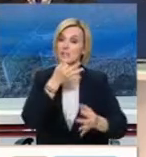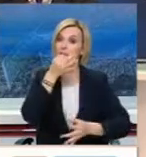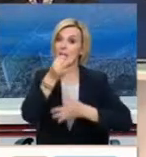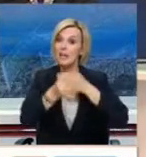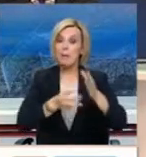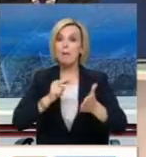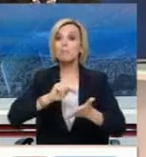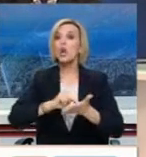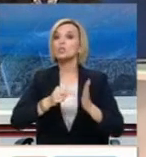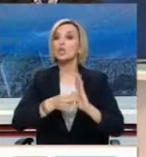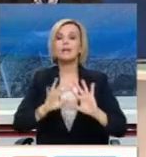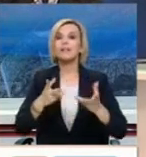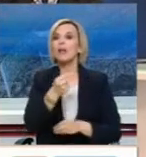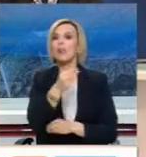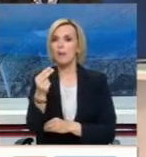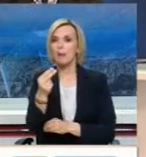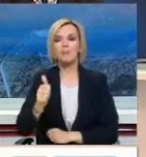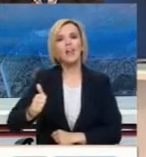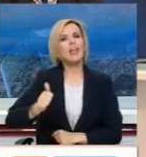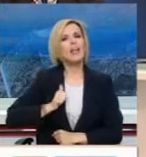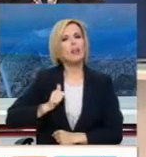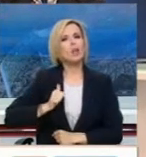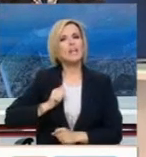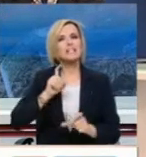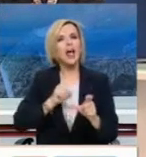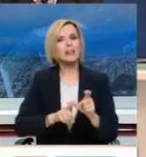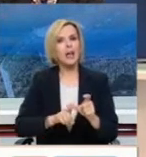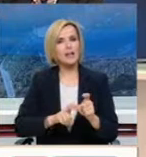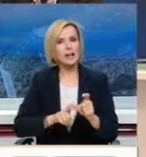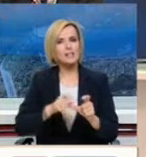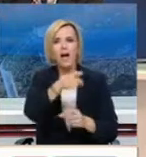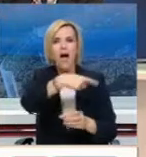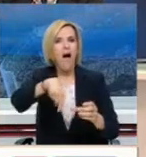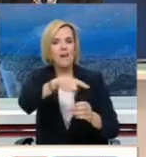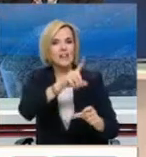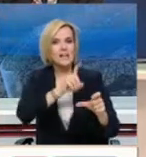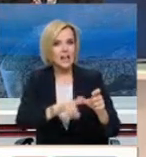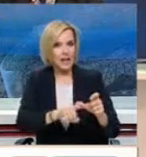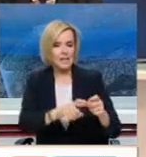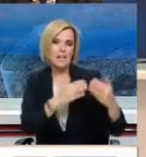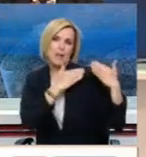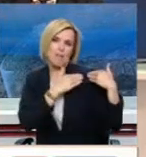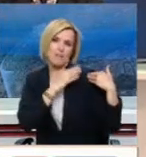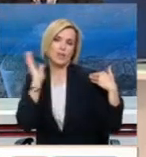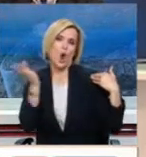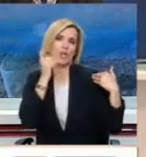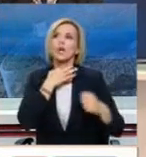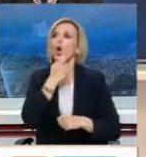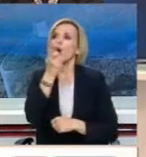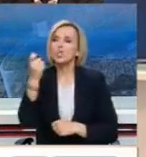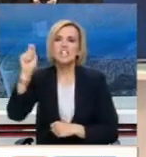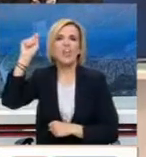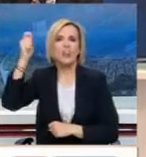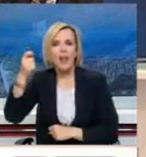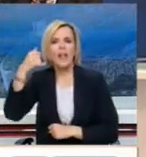στις πρακτικές εταιρείες λόγω των συνεχών καταγγελιών που είχαμε για πολλές τηλεφωνικές οχλήσεις για την ύπαρξη των